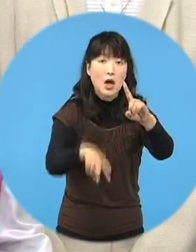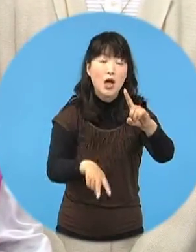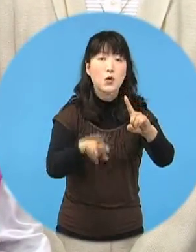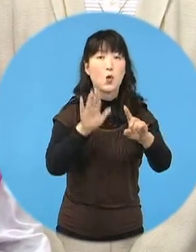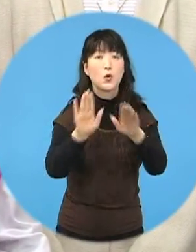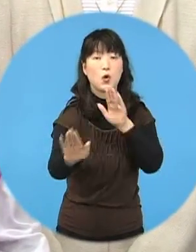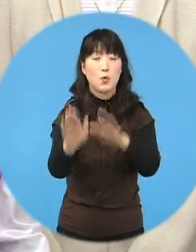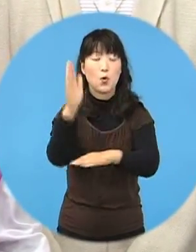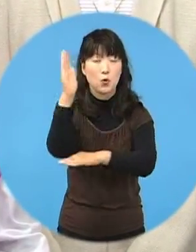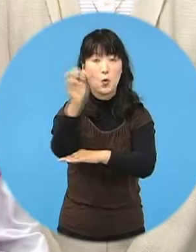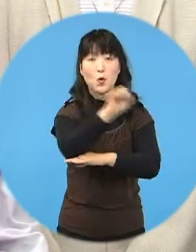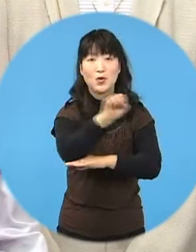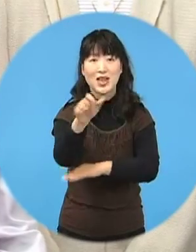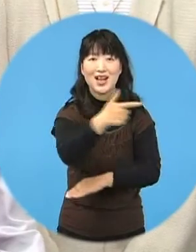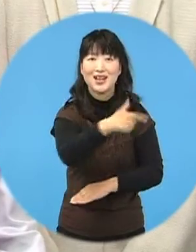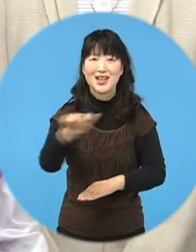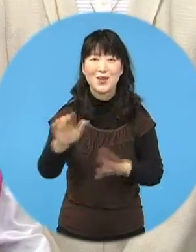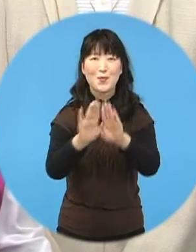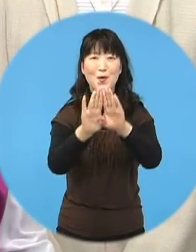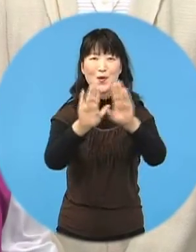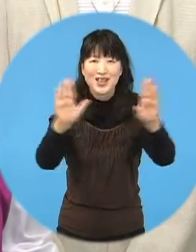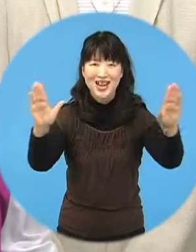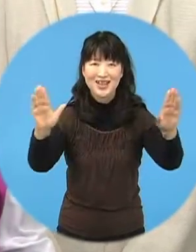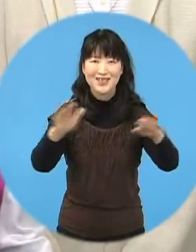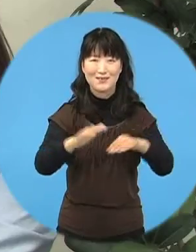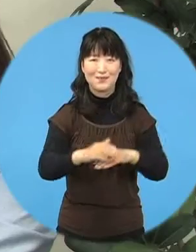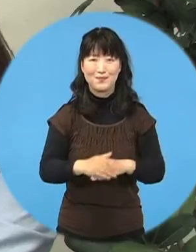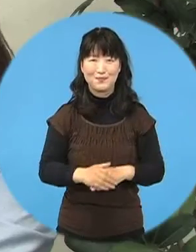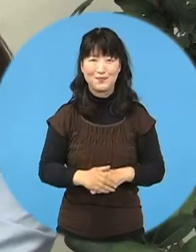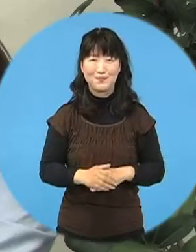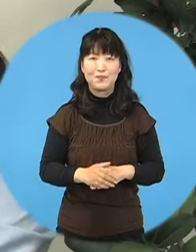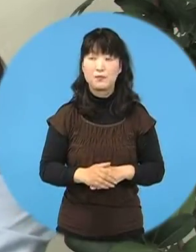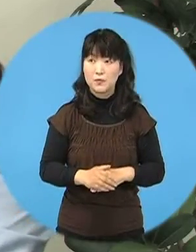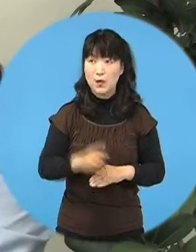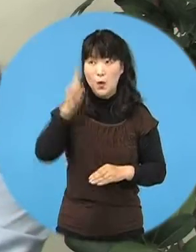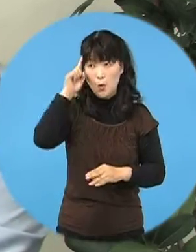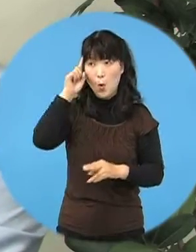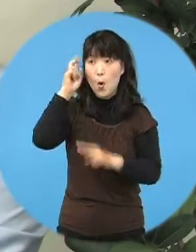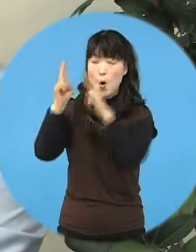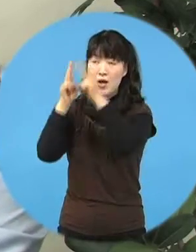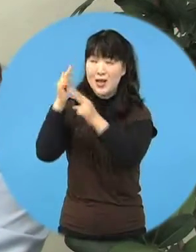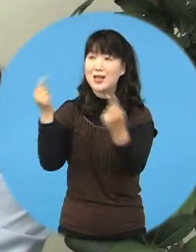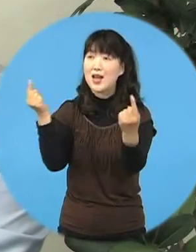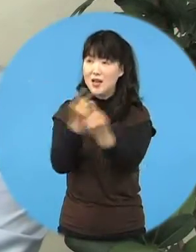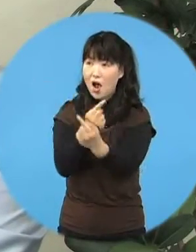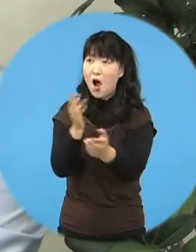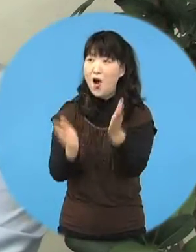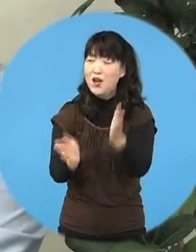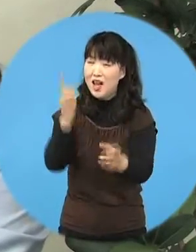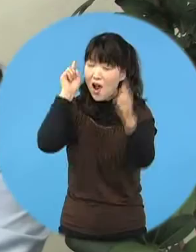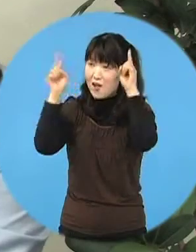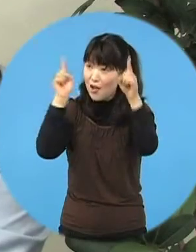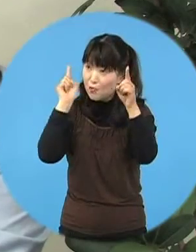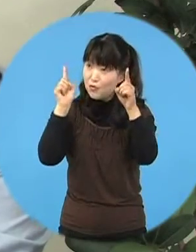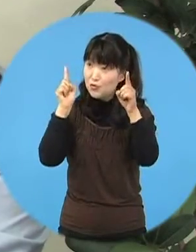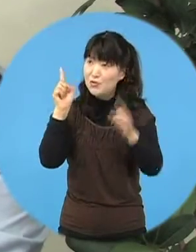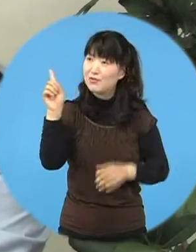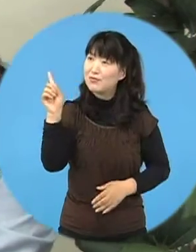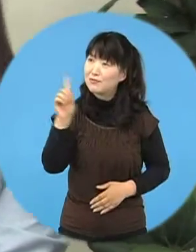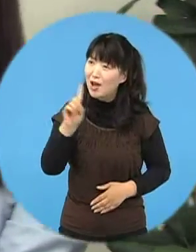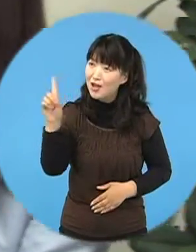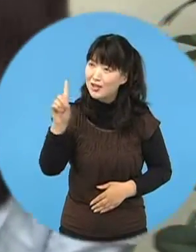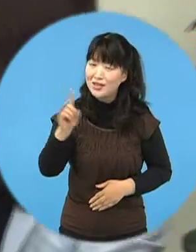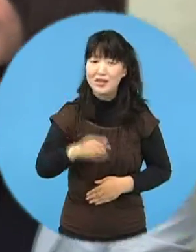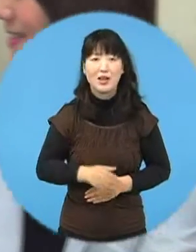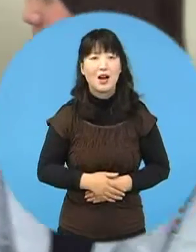ので、体験教室を行う機会もいただいてます。 脳活性化ケアゲームですか？ はい、 これはどういったものな